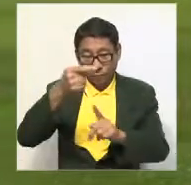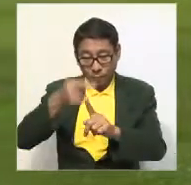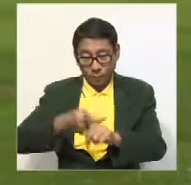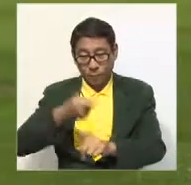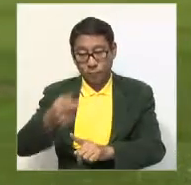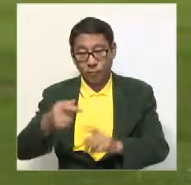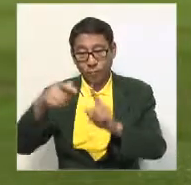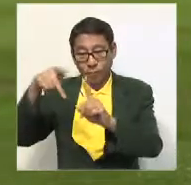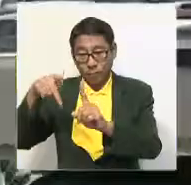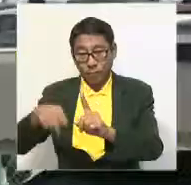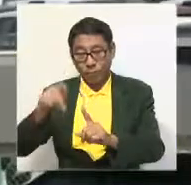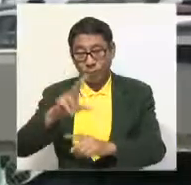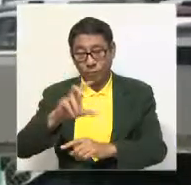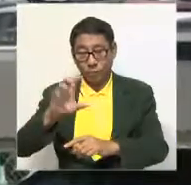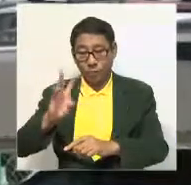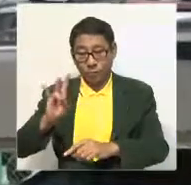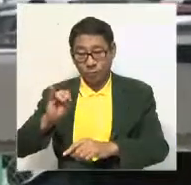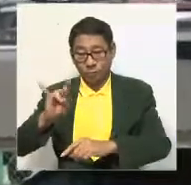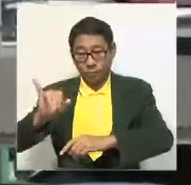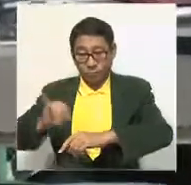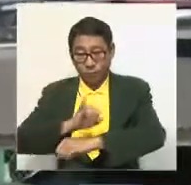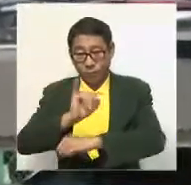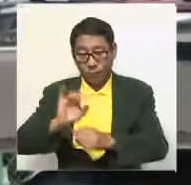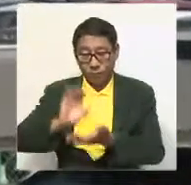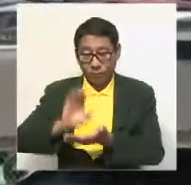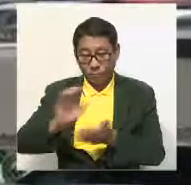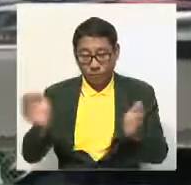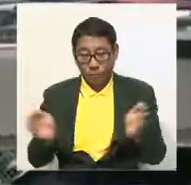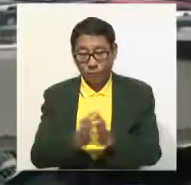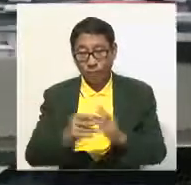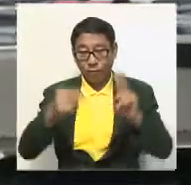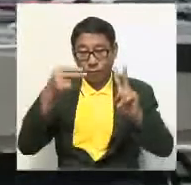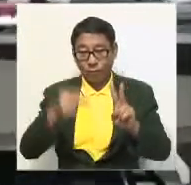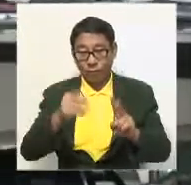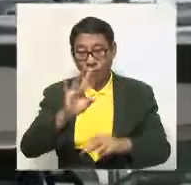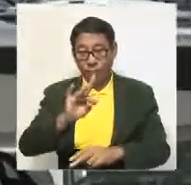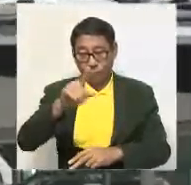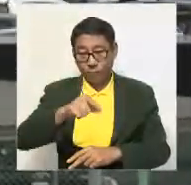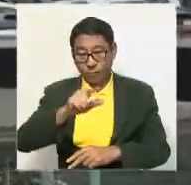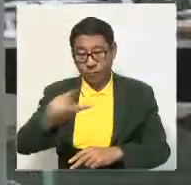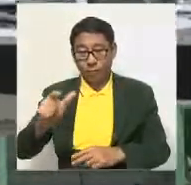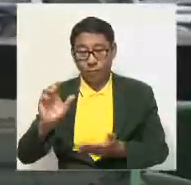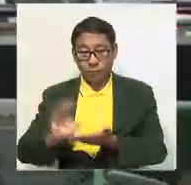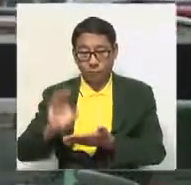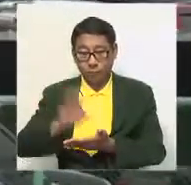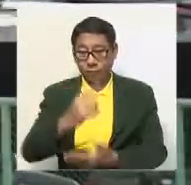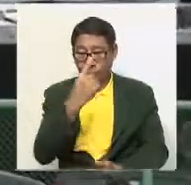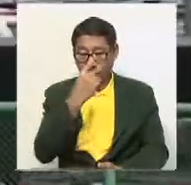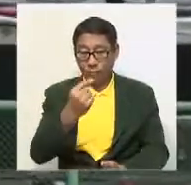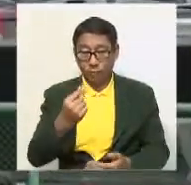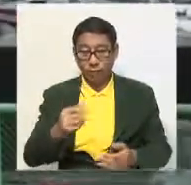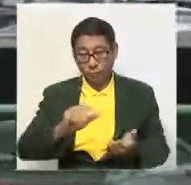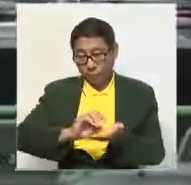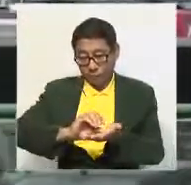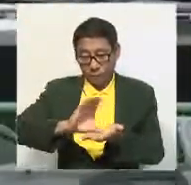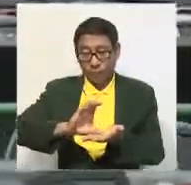พื้นที่ 1,377 ไร่เงินลงทุนรวมกว่า 28,000 ล้านบาทโดยนักลงทุนต่างชาติที่มีการลงทุน